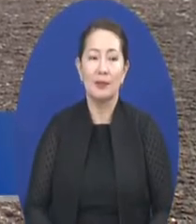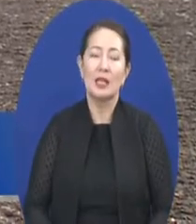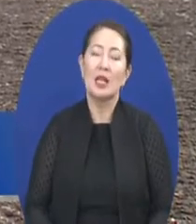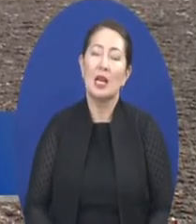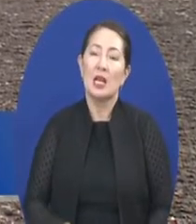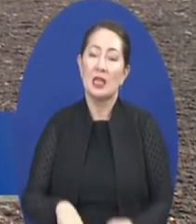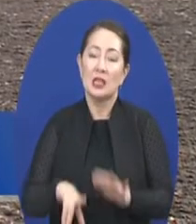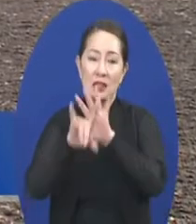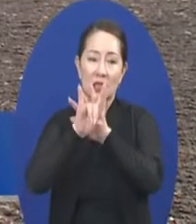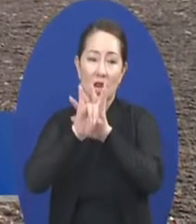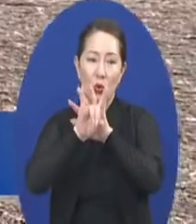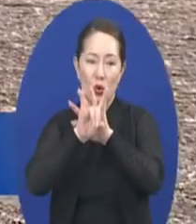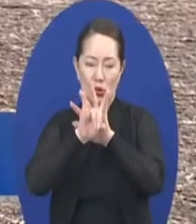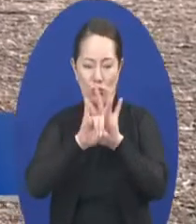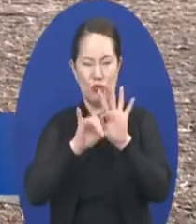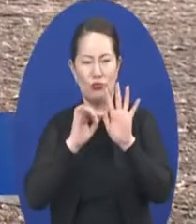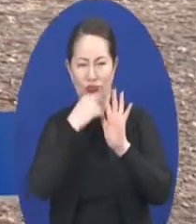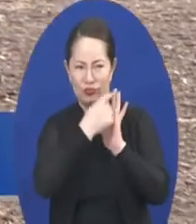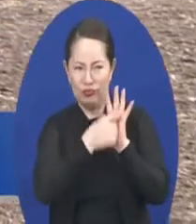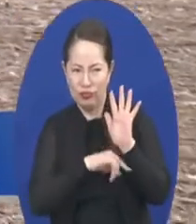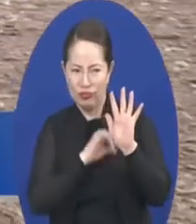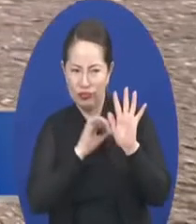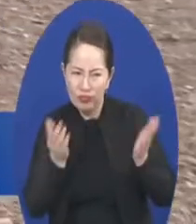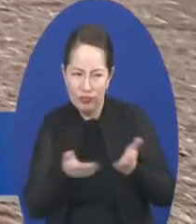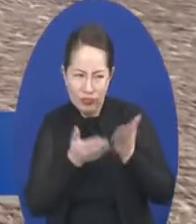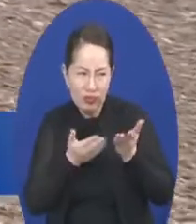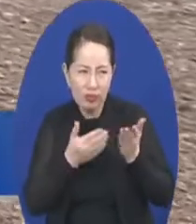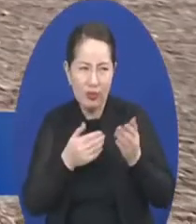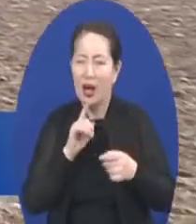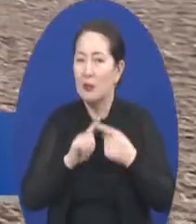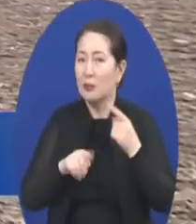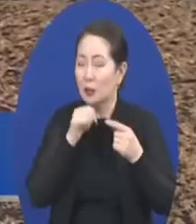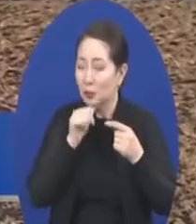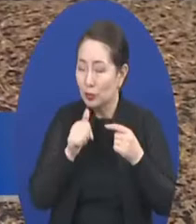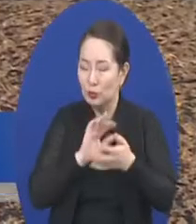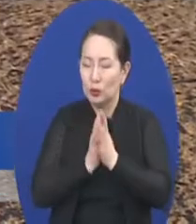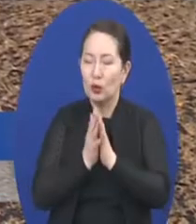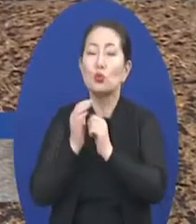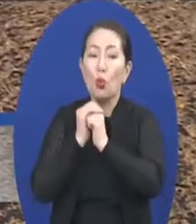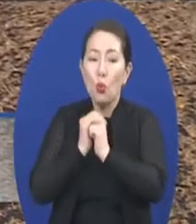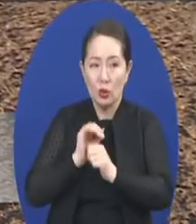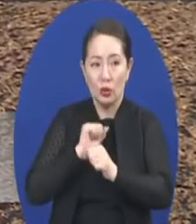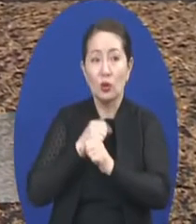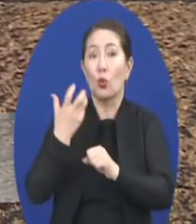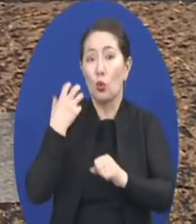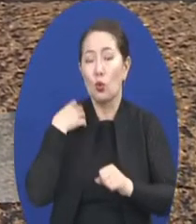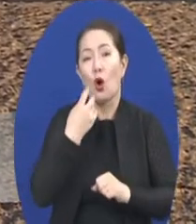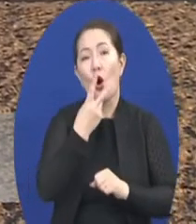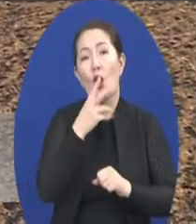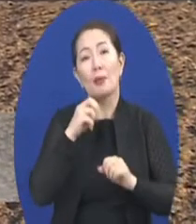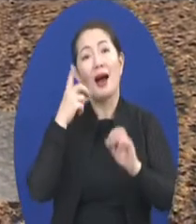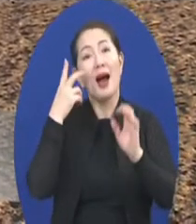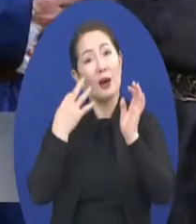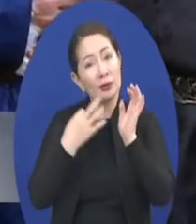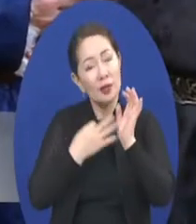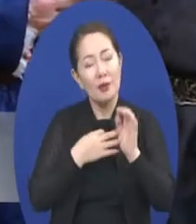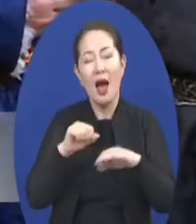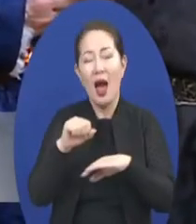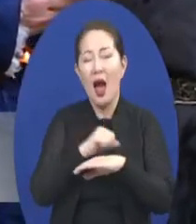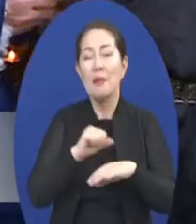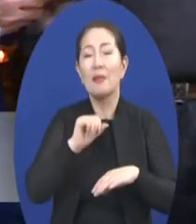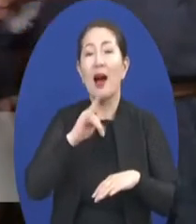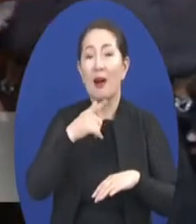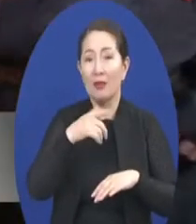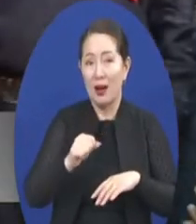Таван хошуу малыг төрөл бүрээр нь өсгөн гэдэг амаргүй бөгөөд хүндтэй үүрэг 2018 онд аймгийн аварга малчин болсон Сэрэн Ям